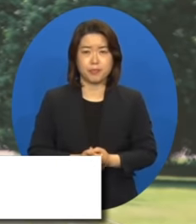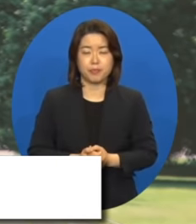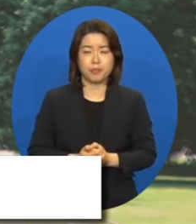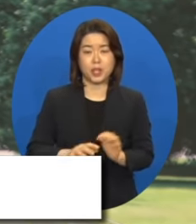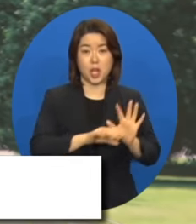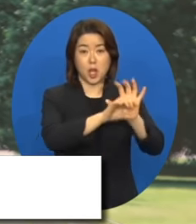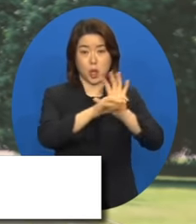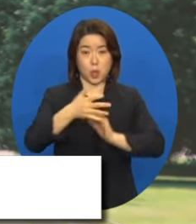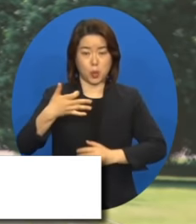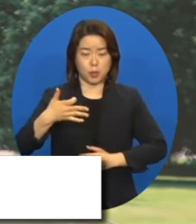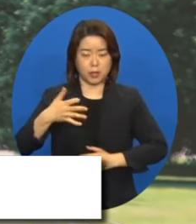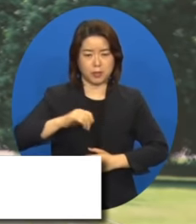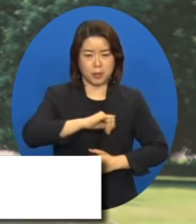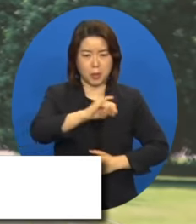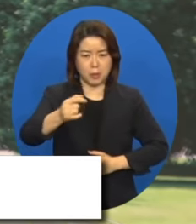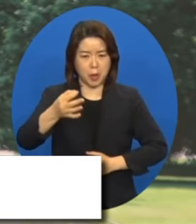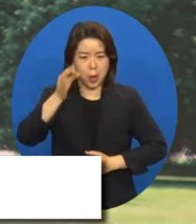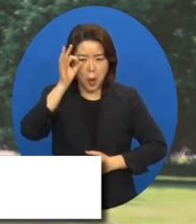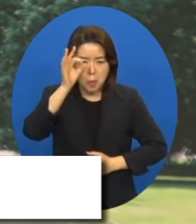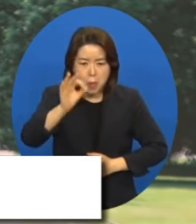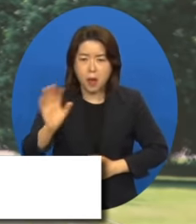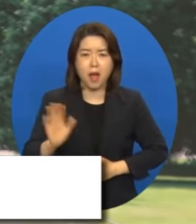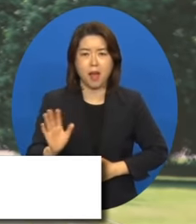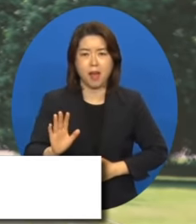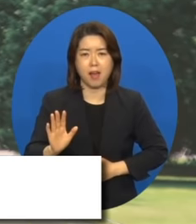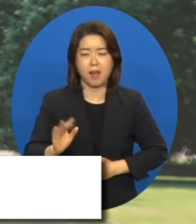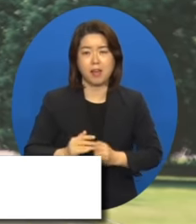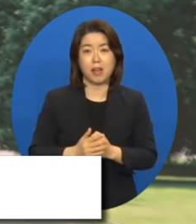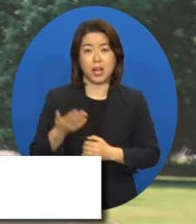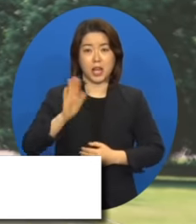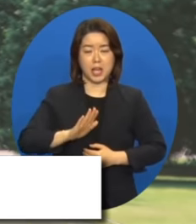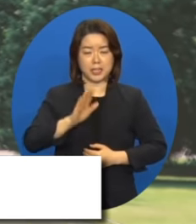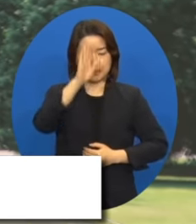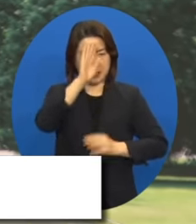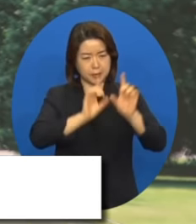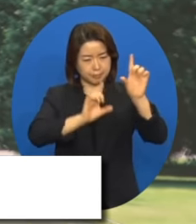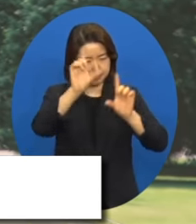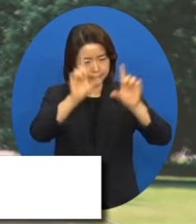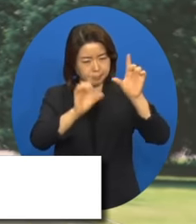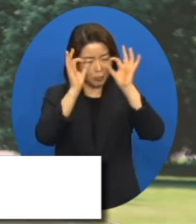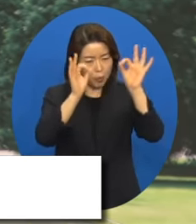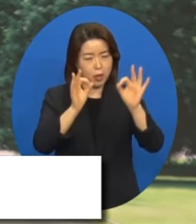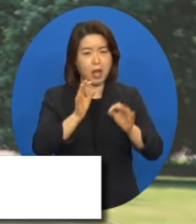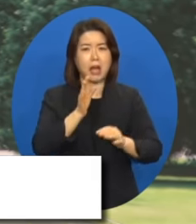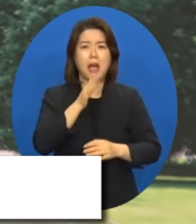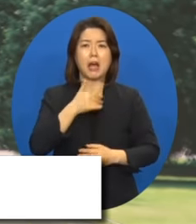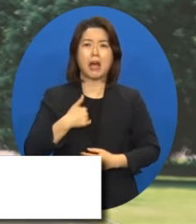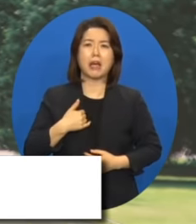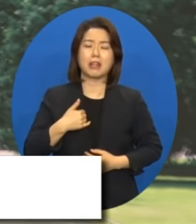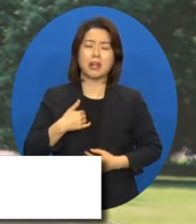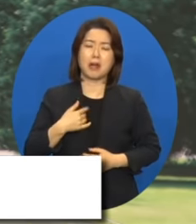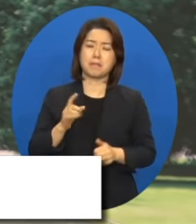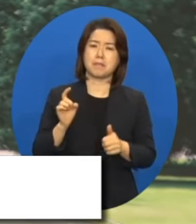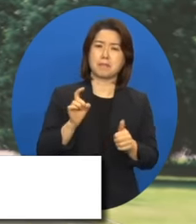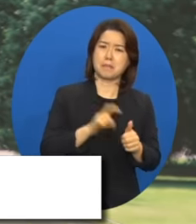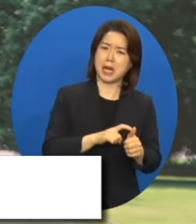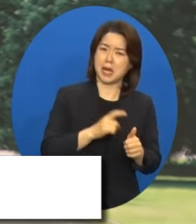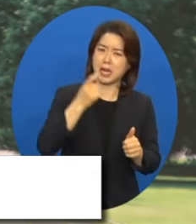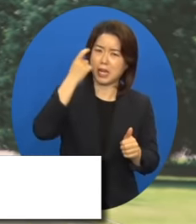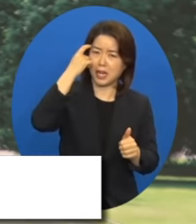코로나19 바이러스가 눈에 보이지 않지만 증세를 보고 아 내가 감염되었는지도